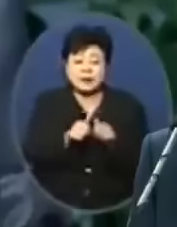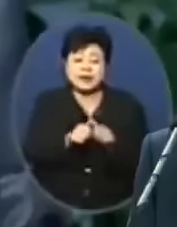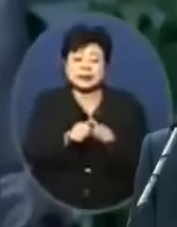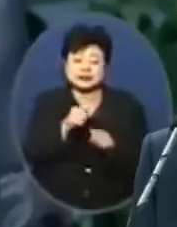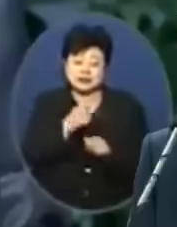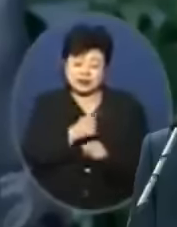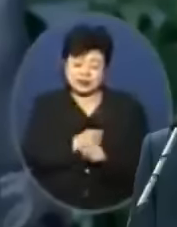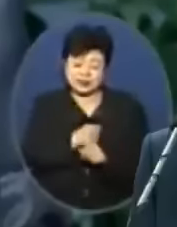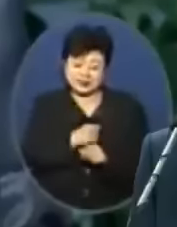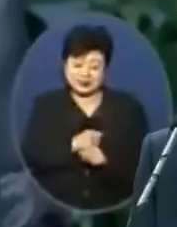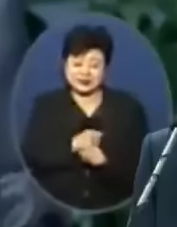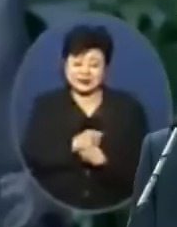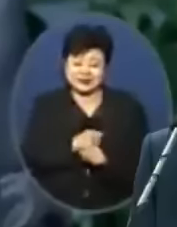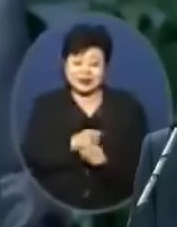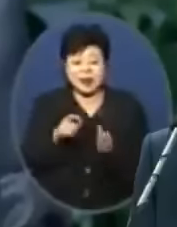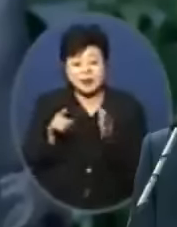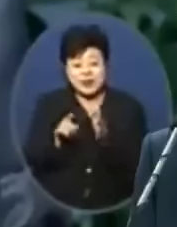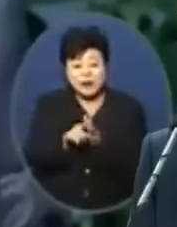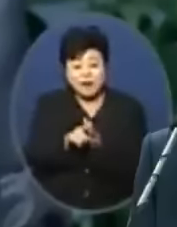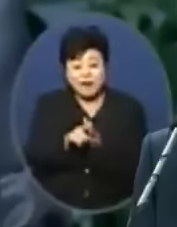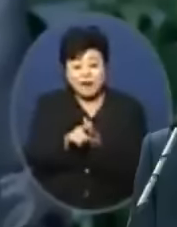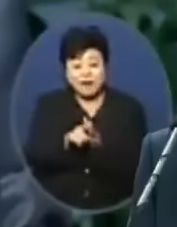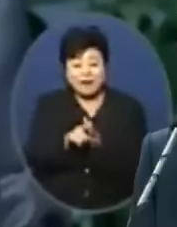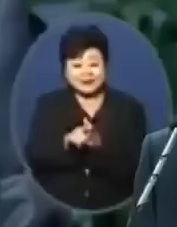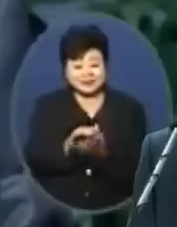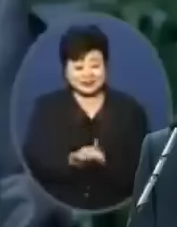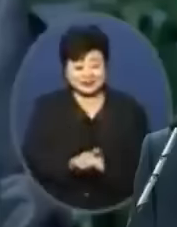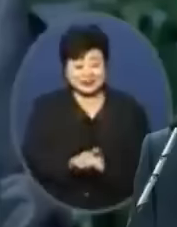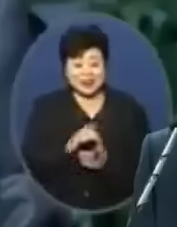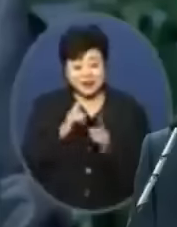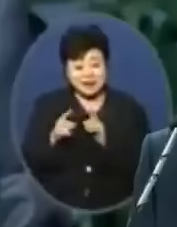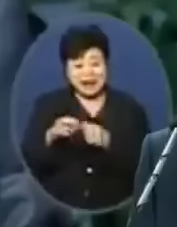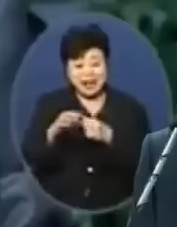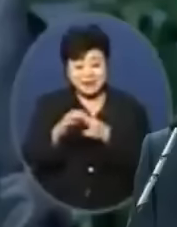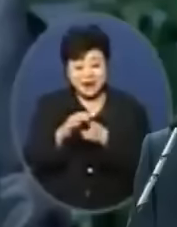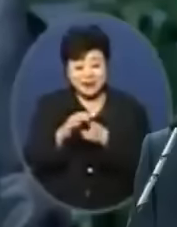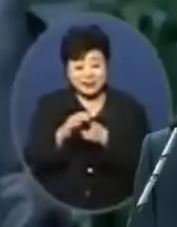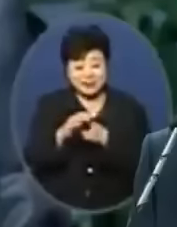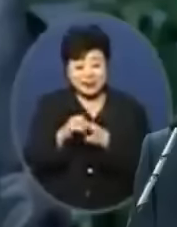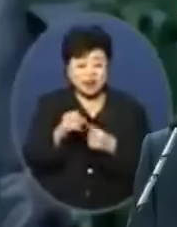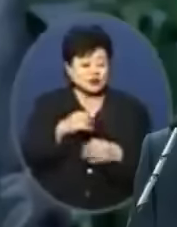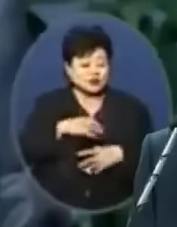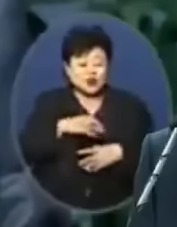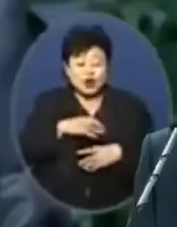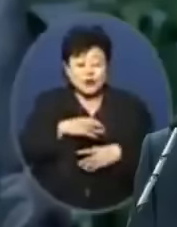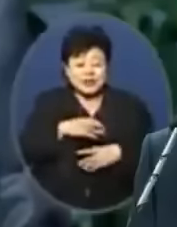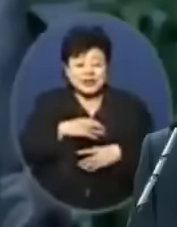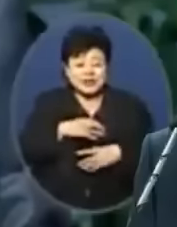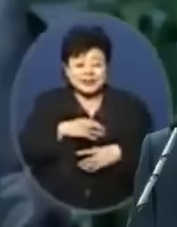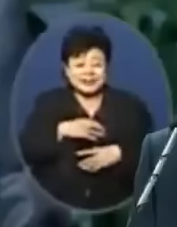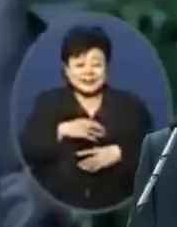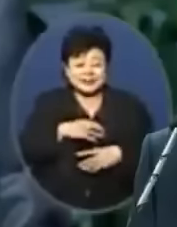것을 믿고 말하면 두려움은